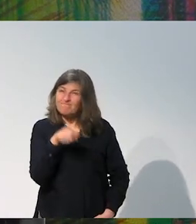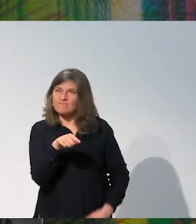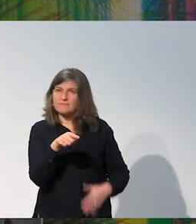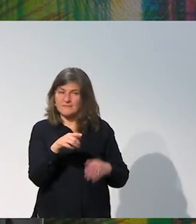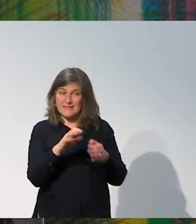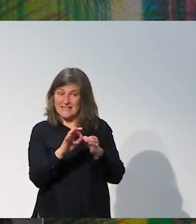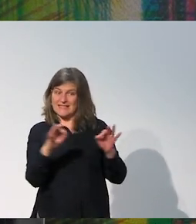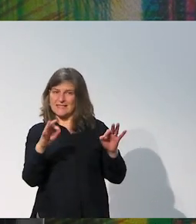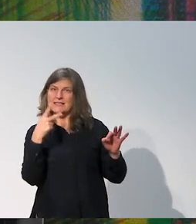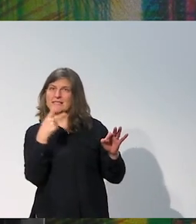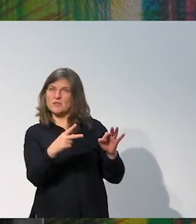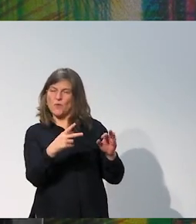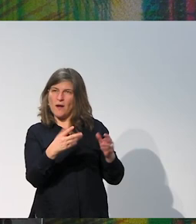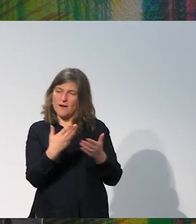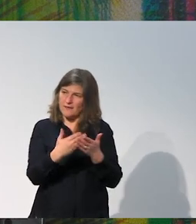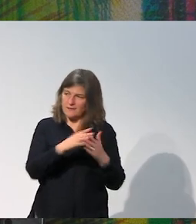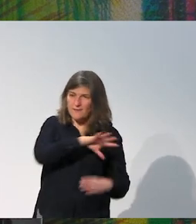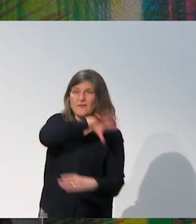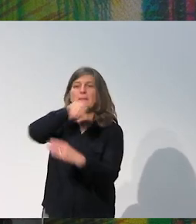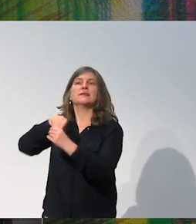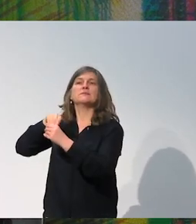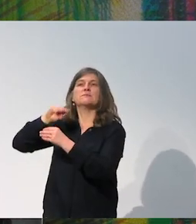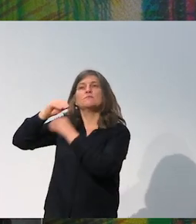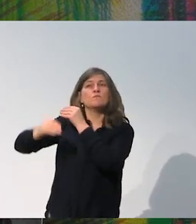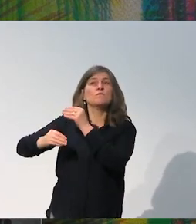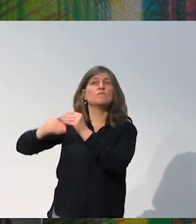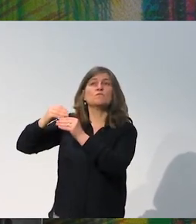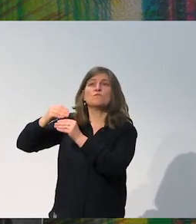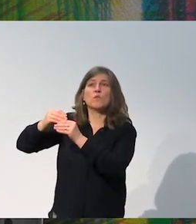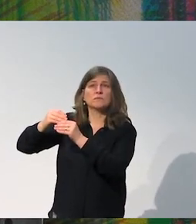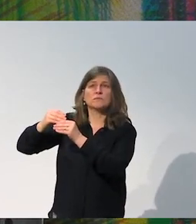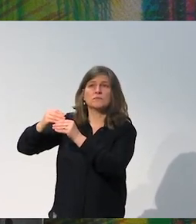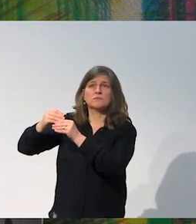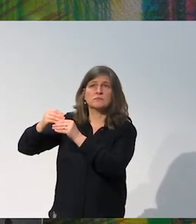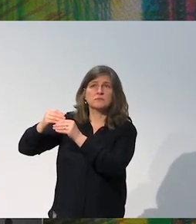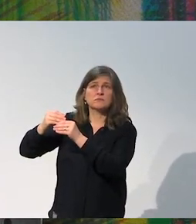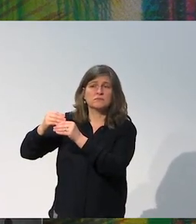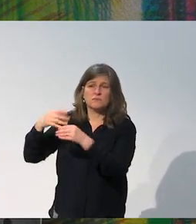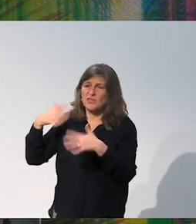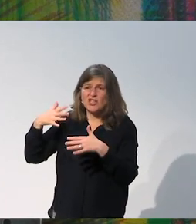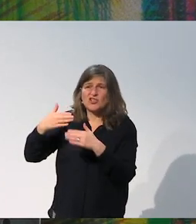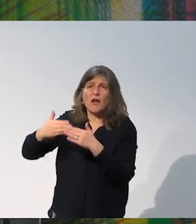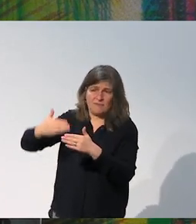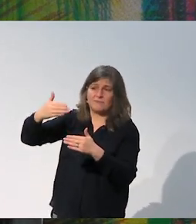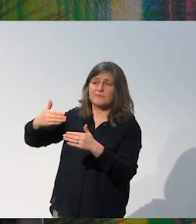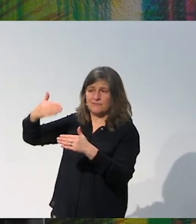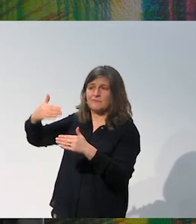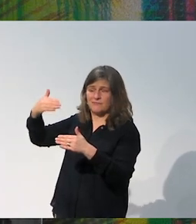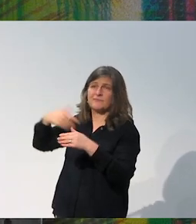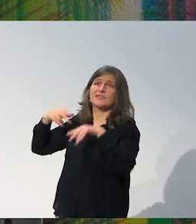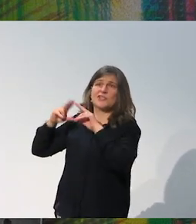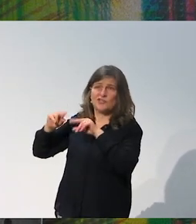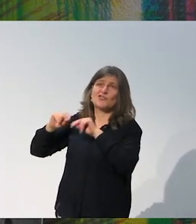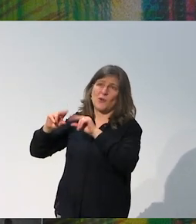histoire fait partie de la matière du monde que j'ai toujours déjà eu à raconter. C'est-à-dire que quand